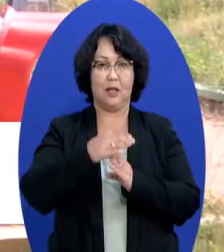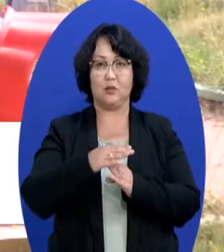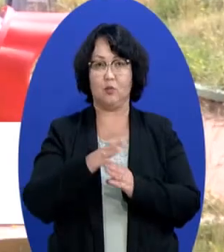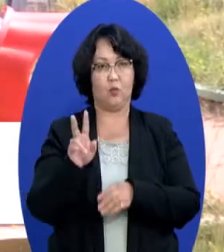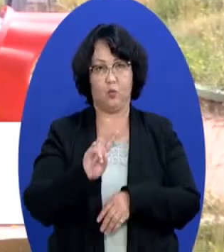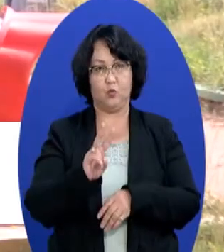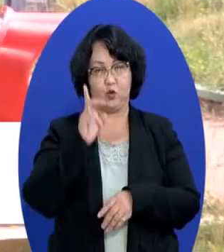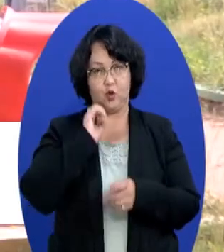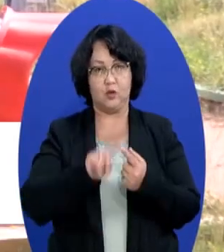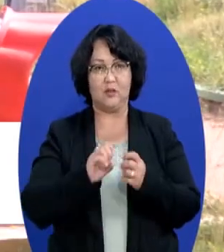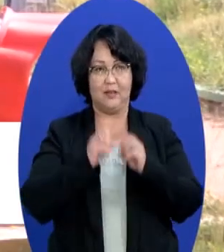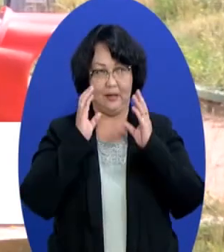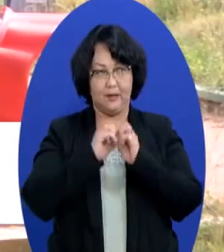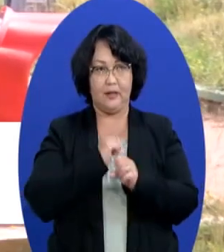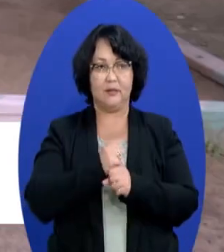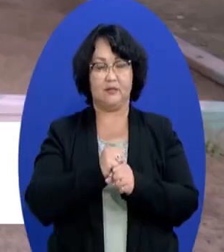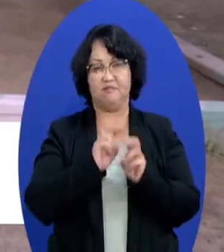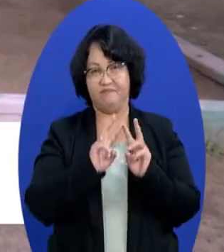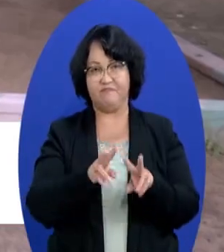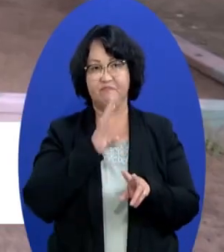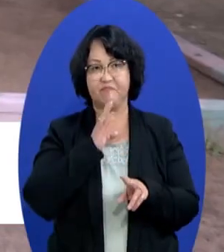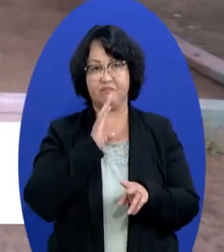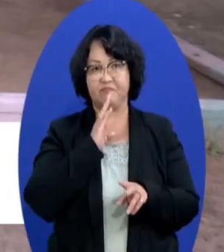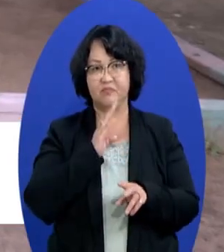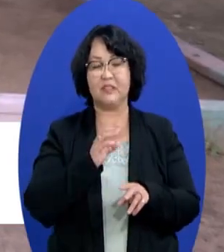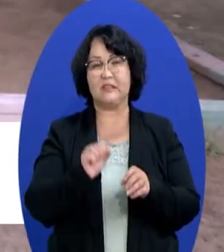явуулах чиглэл барьж байгааг албаны хүн хэллээ. Гэхдээ цар тахлын